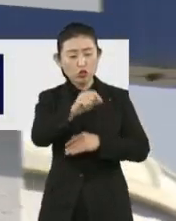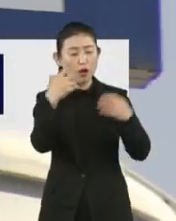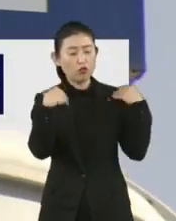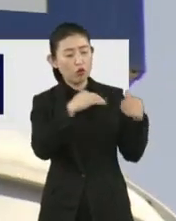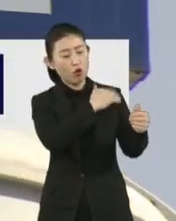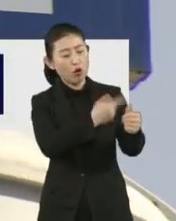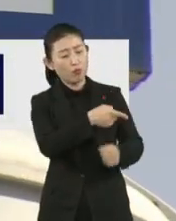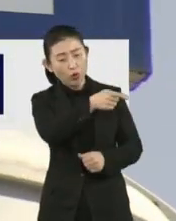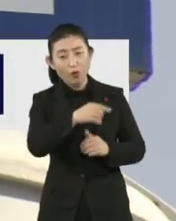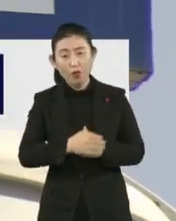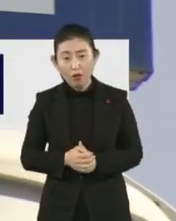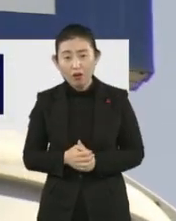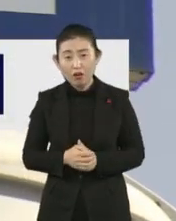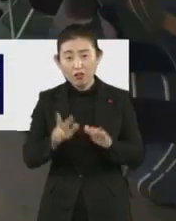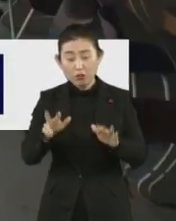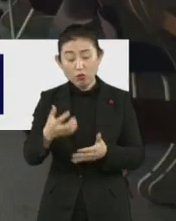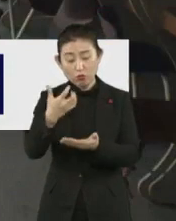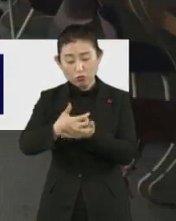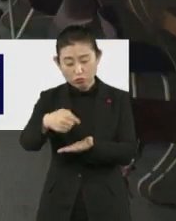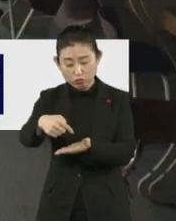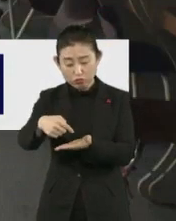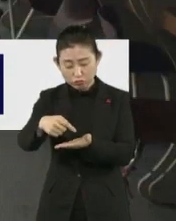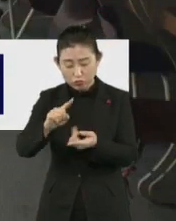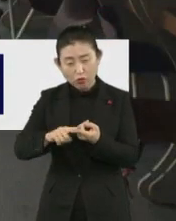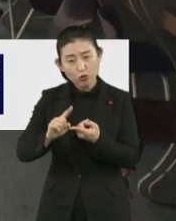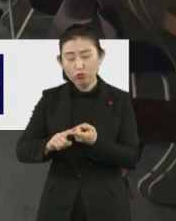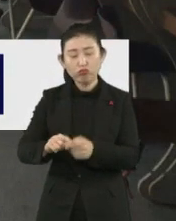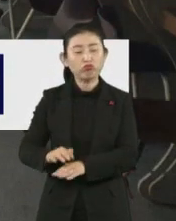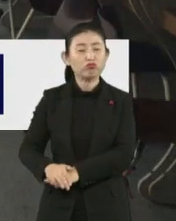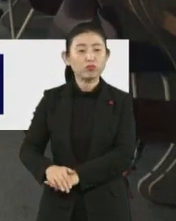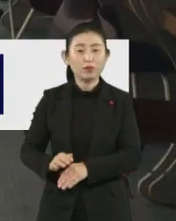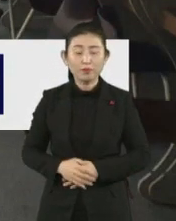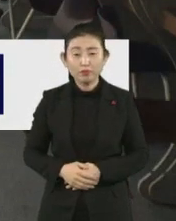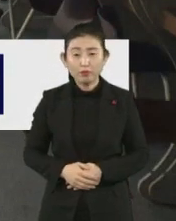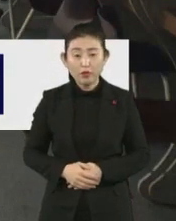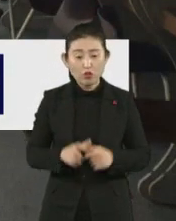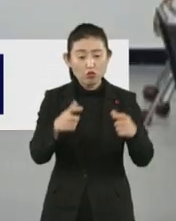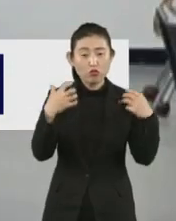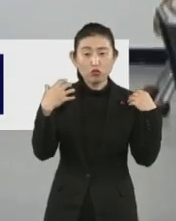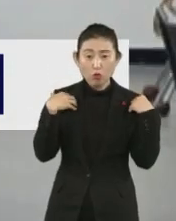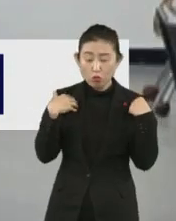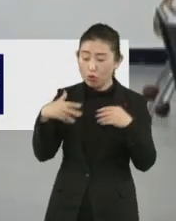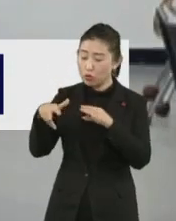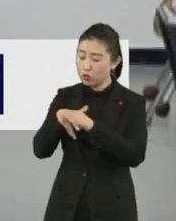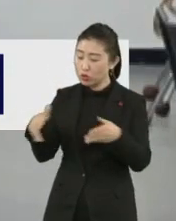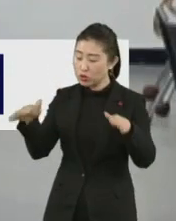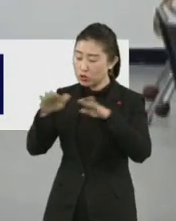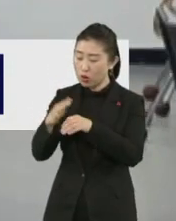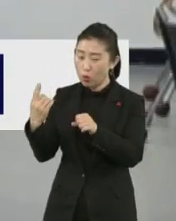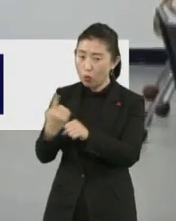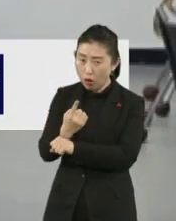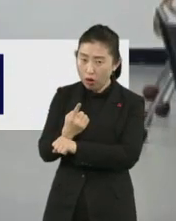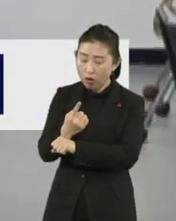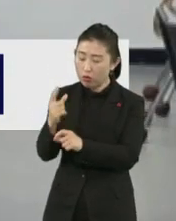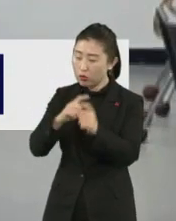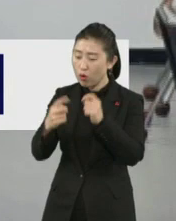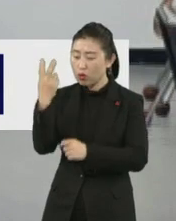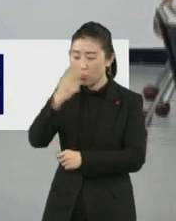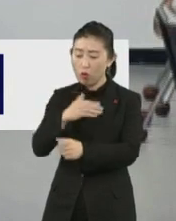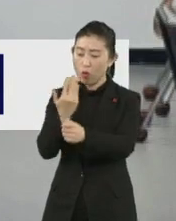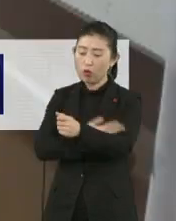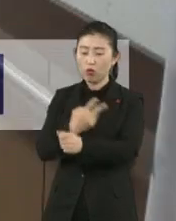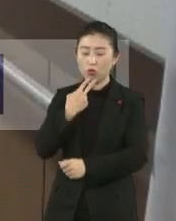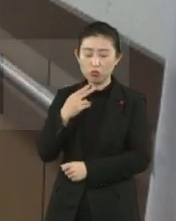현장 조사 없이 해당 국문을 접수도 하지 않았습니다 구청 역시 종교 시설인 예배당 웬 단속 원한이 없다 며